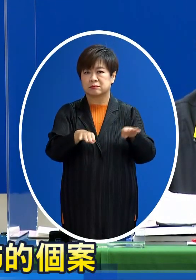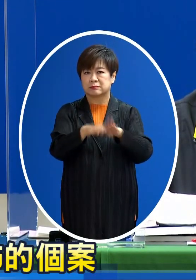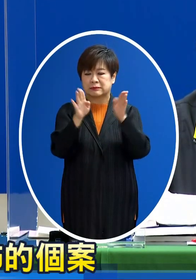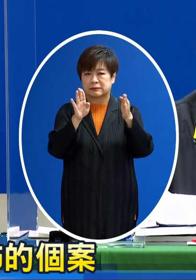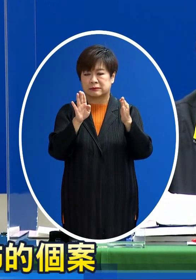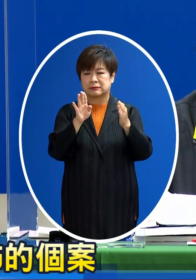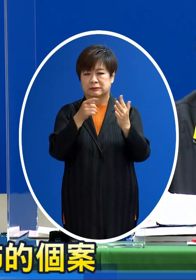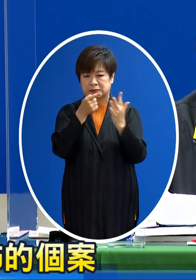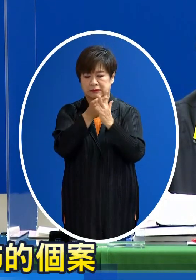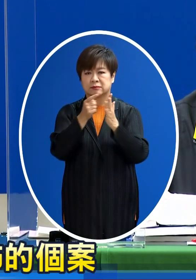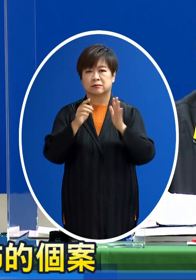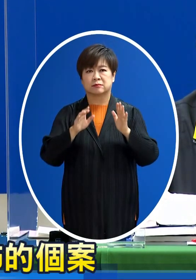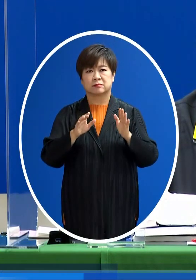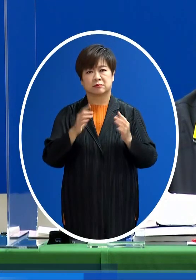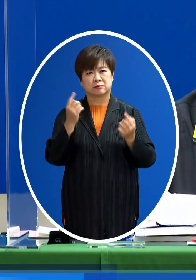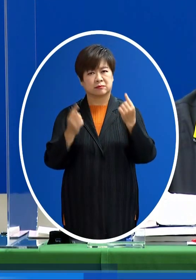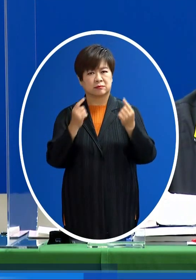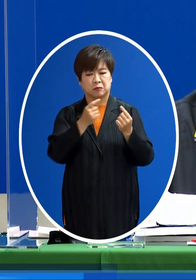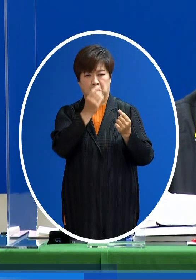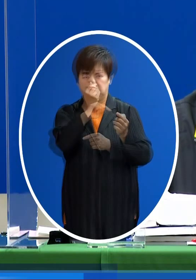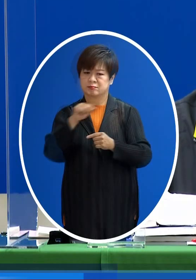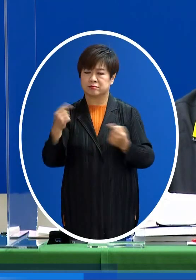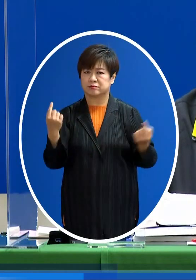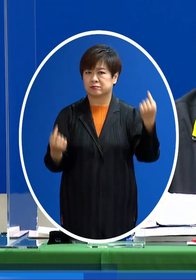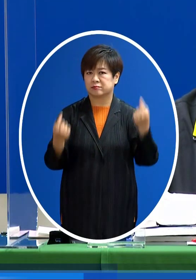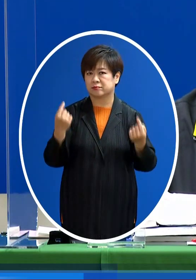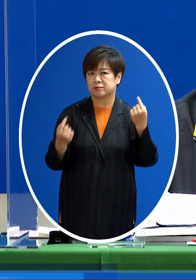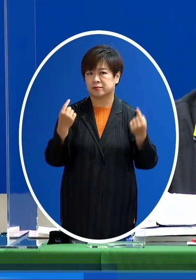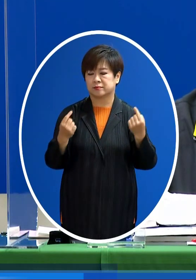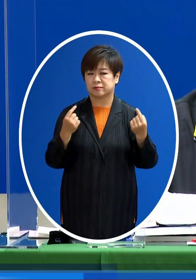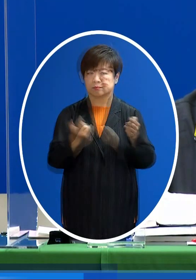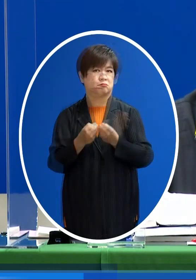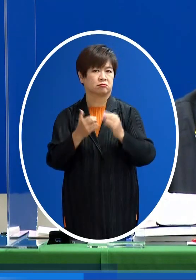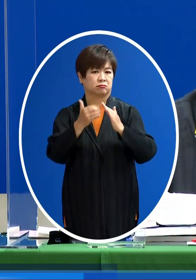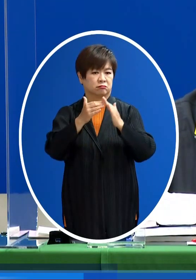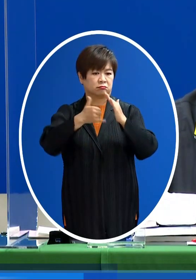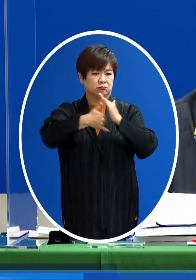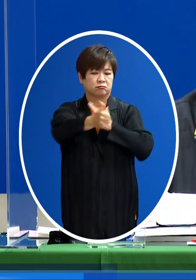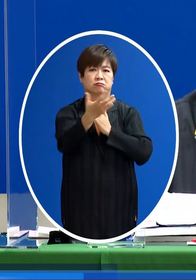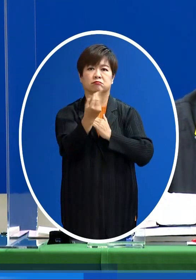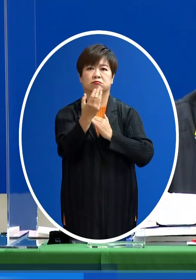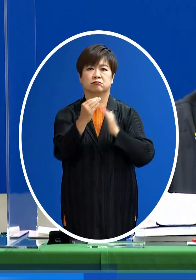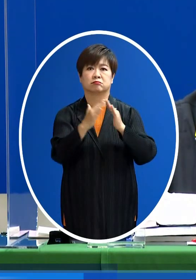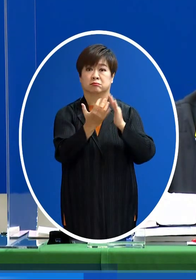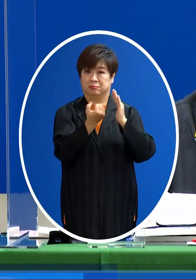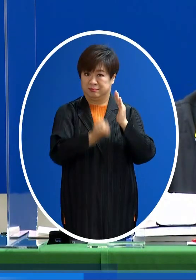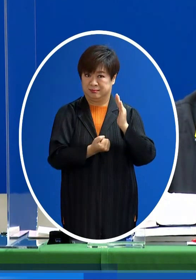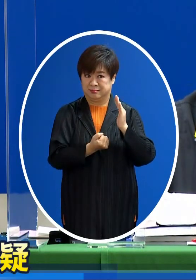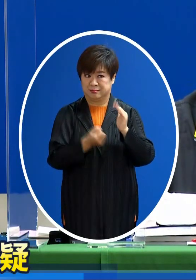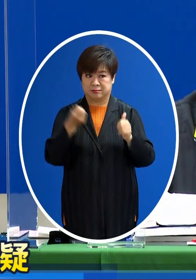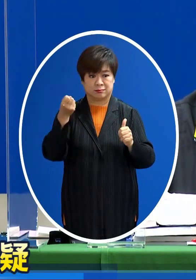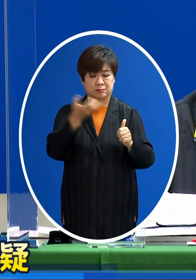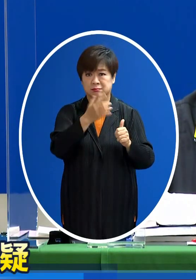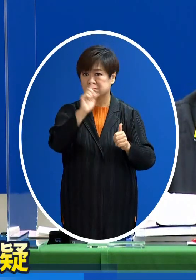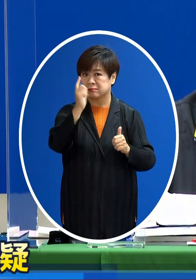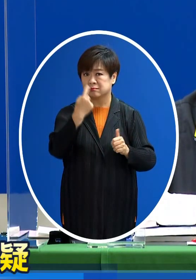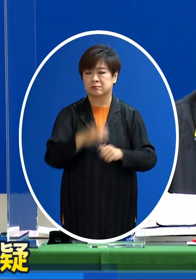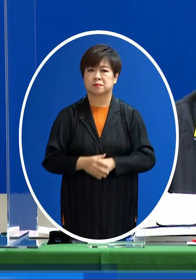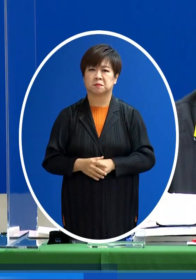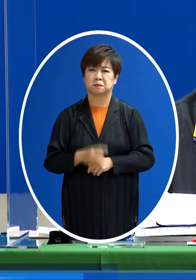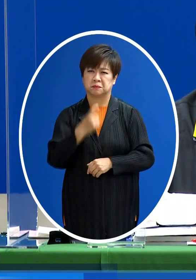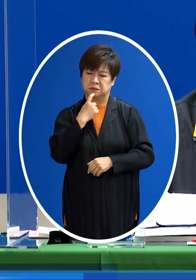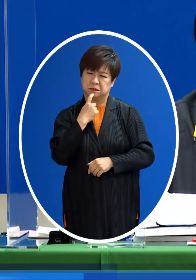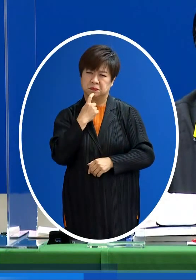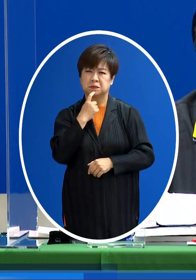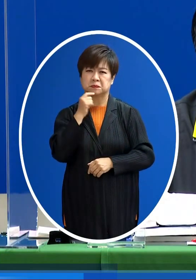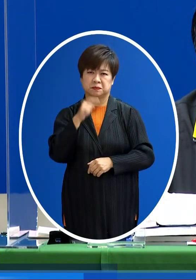这位今天公布的个案稍微早一点点，在这个发病前2天都是在家里头，所以感染来源目前还是比较怀